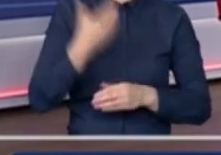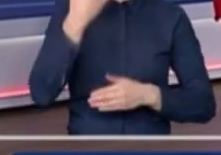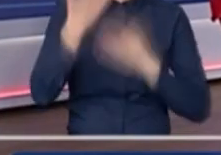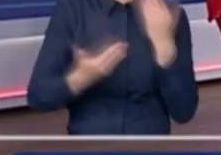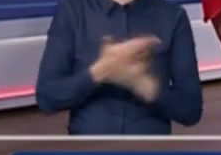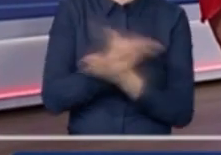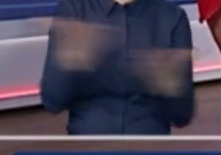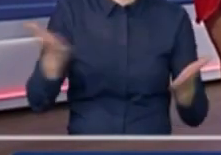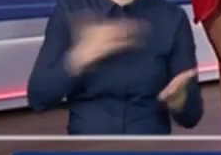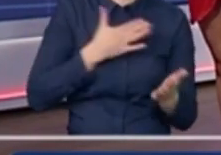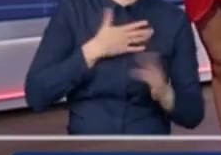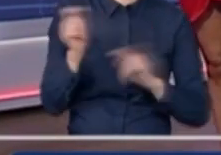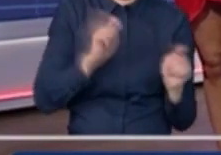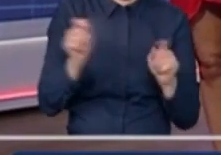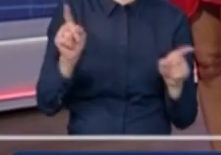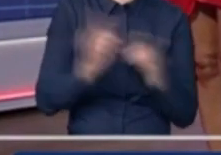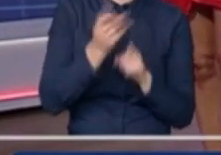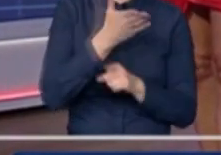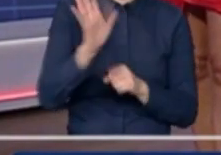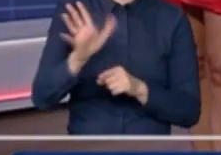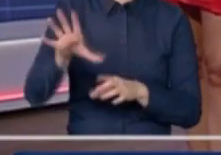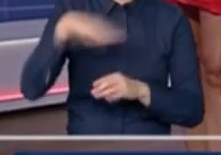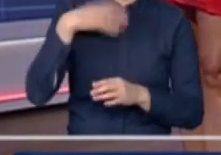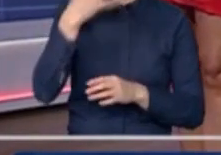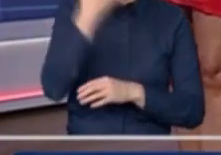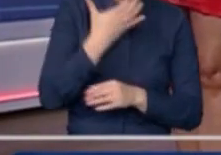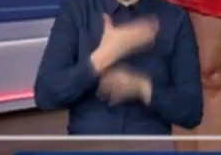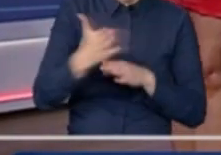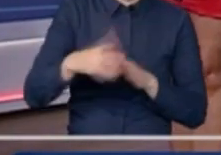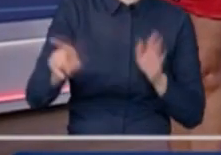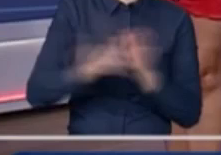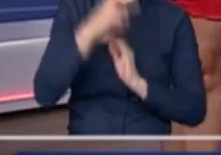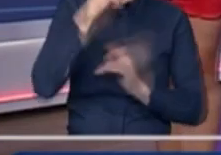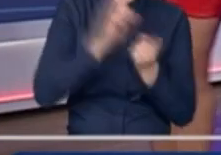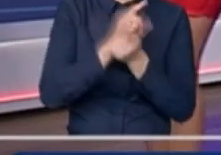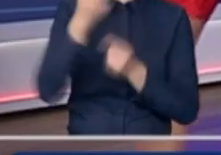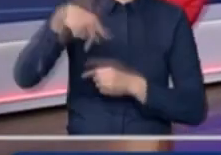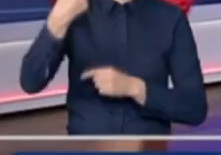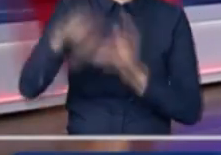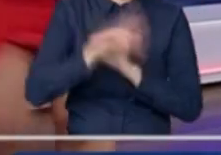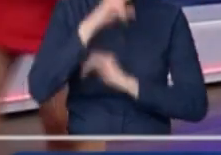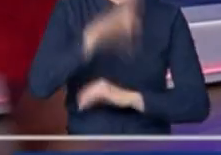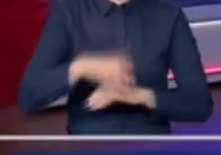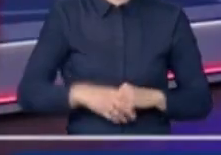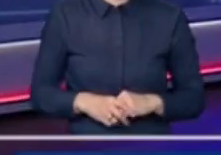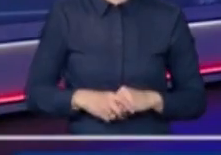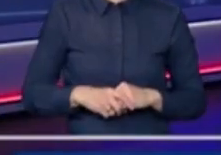TeleExpressu życzę udanych wakacji. Mam nadzieję, że Państwo będą z nami. Do zobaczenia w przyszłą niedzielę. Do widzenia.